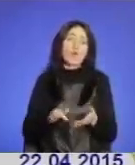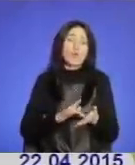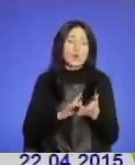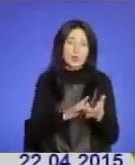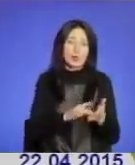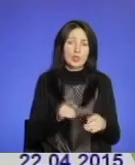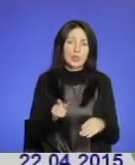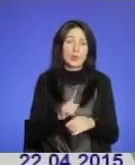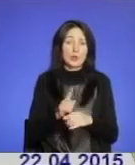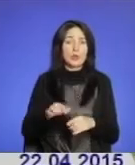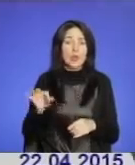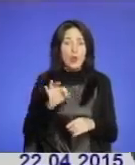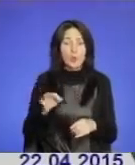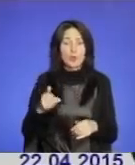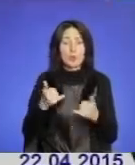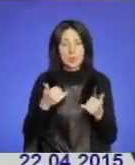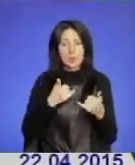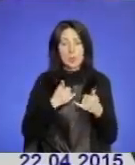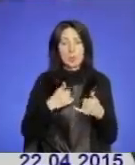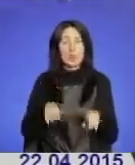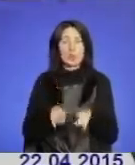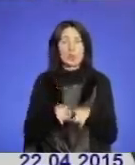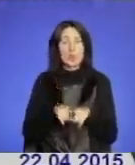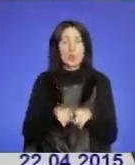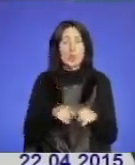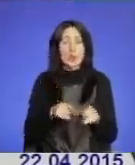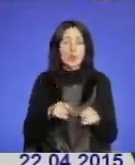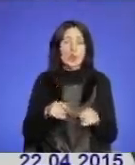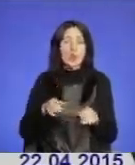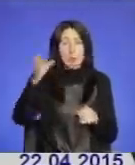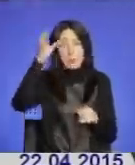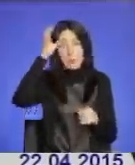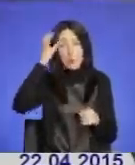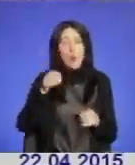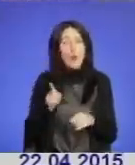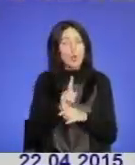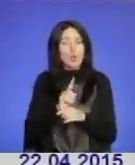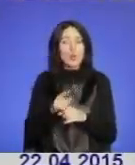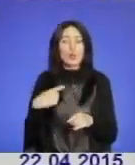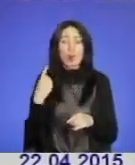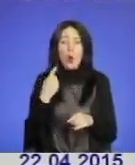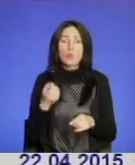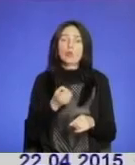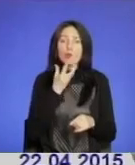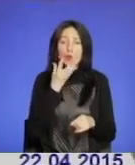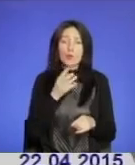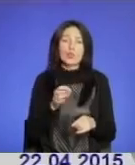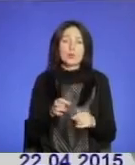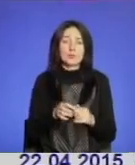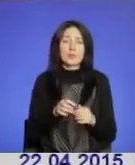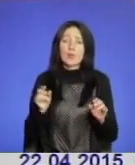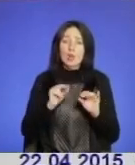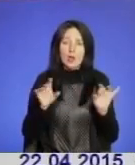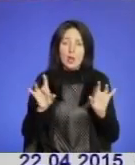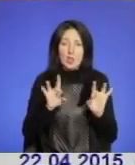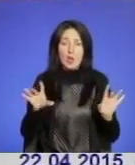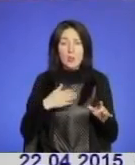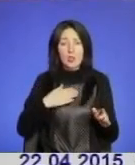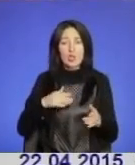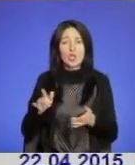це несподівано і це дуже файно. Видавництво «Бурда Україна» прислало подяку облдержадміністрації,